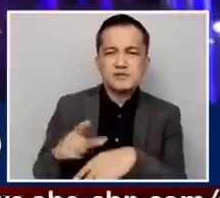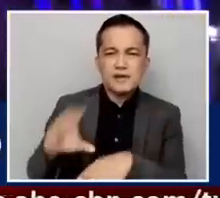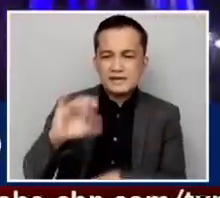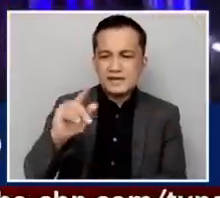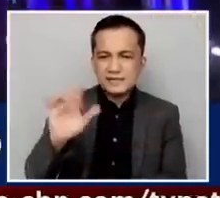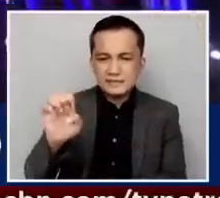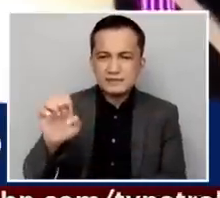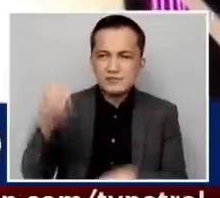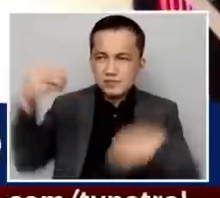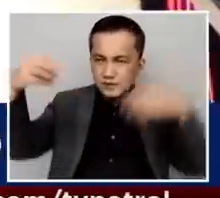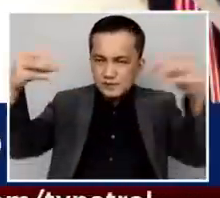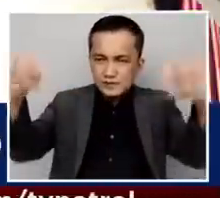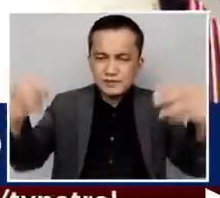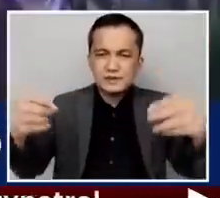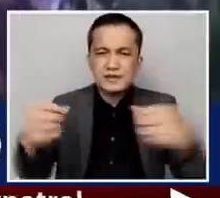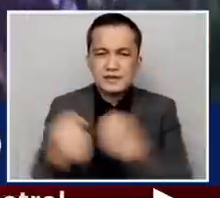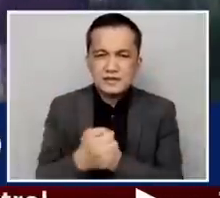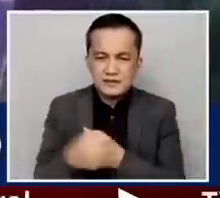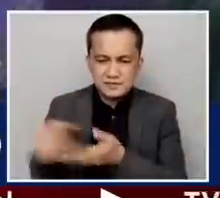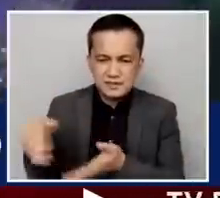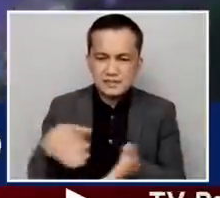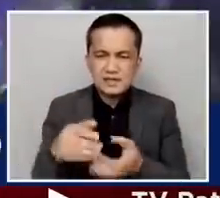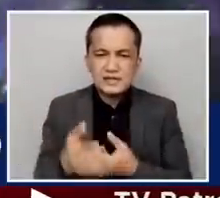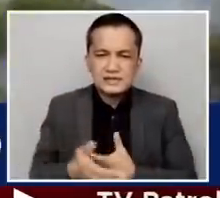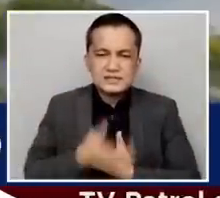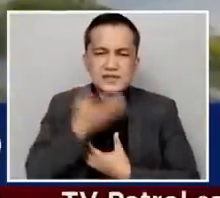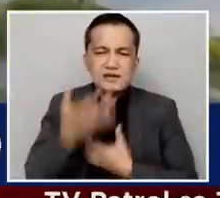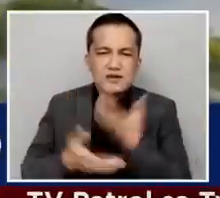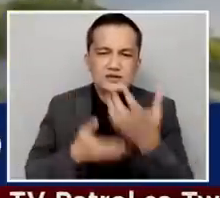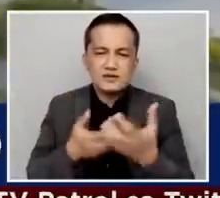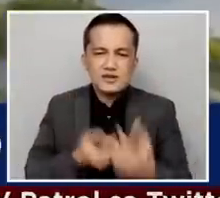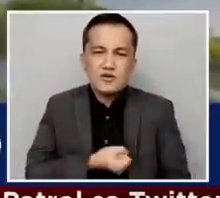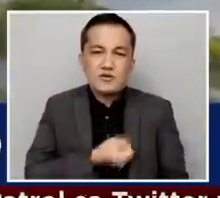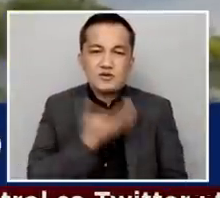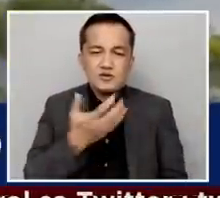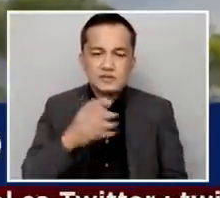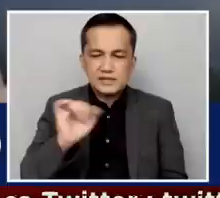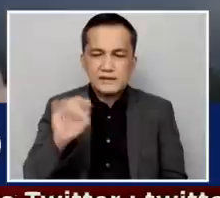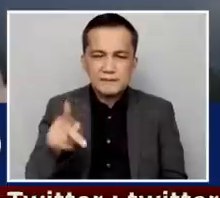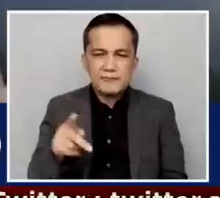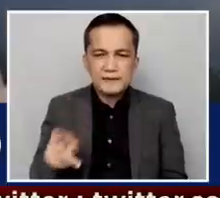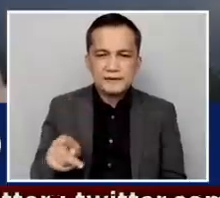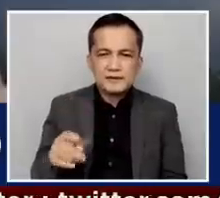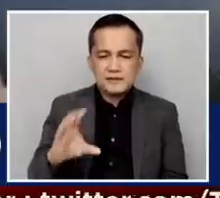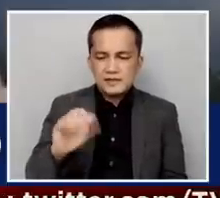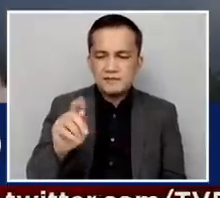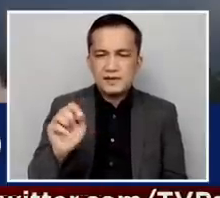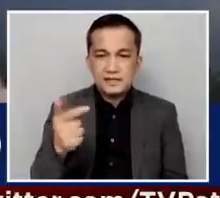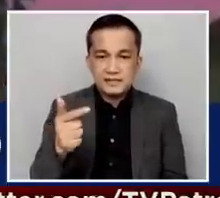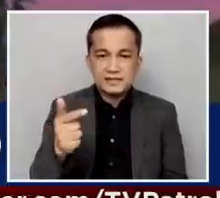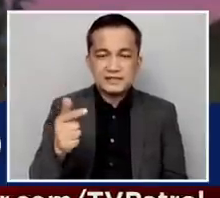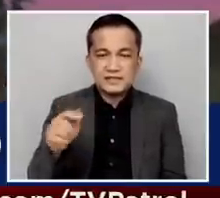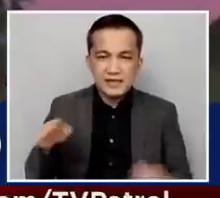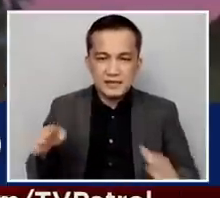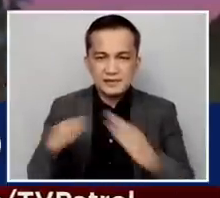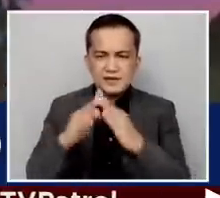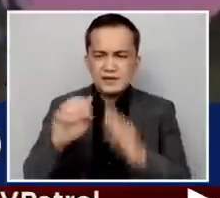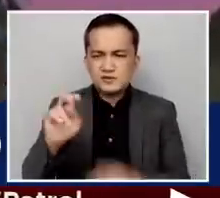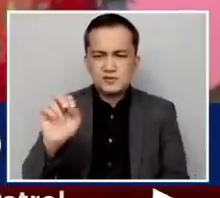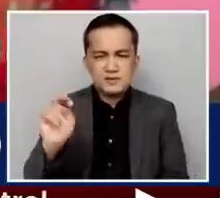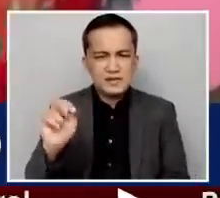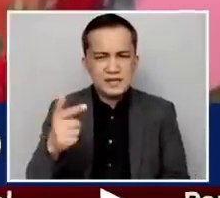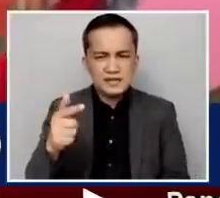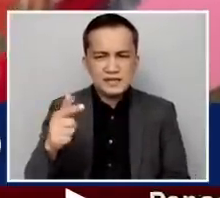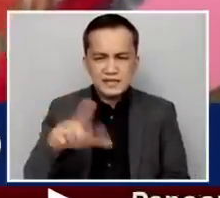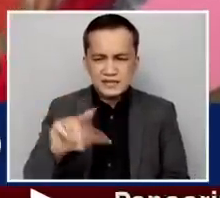may Lover's Lane, Shoutout Wall at Hugot Camp. Habang sa Kamaligalbay, dinarayo ang Sumlang Lake na